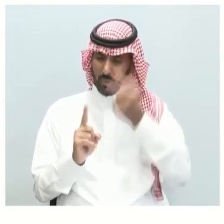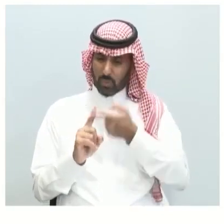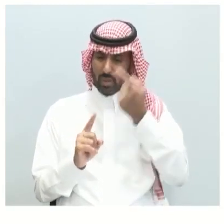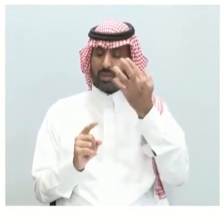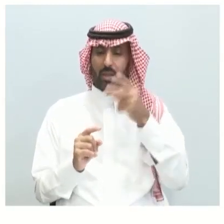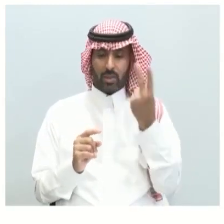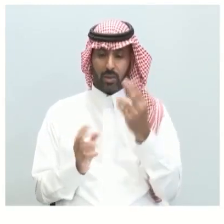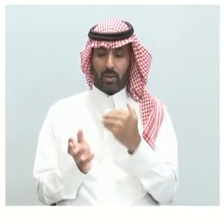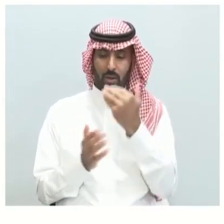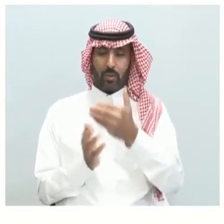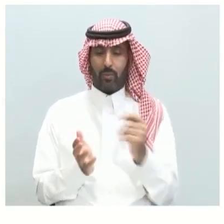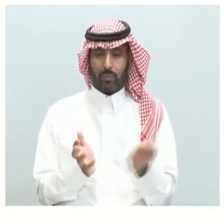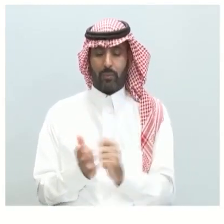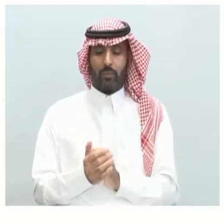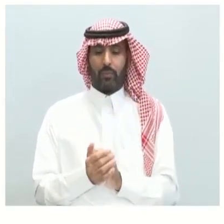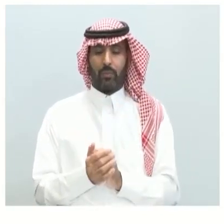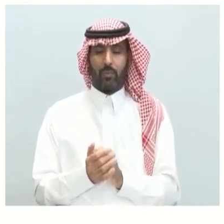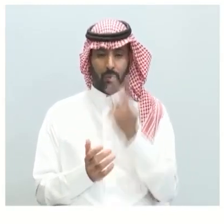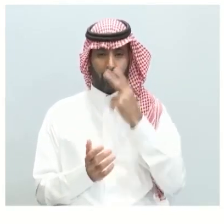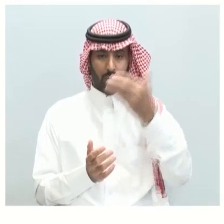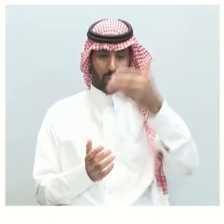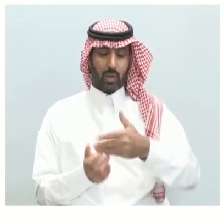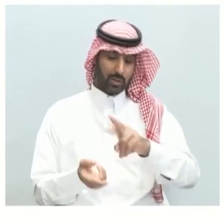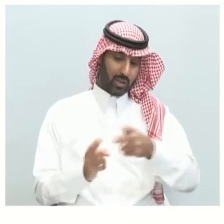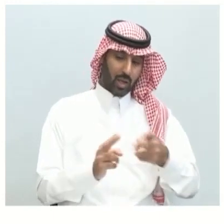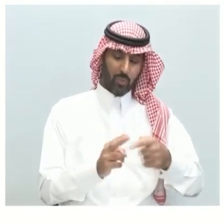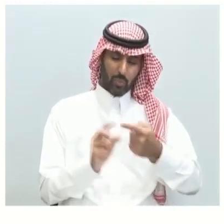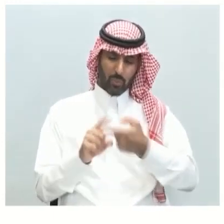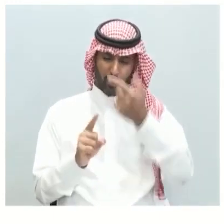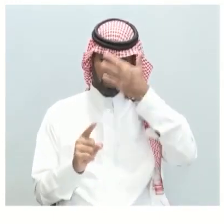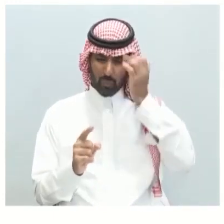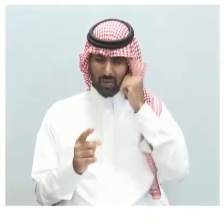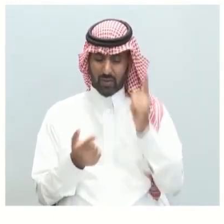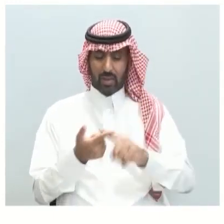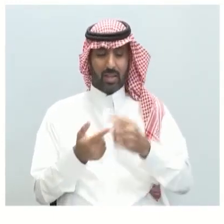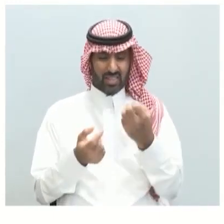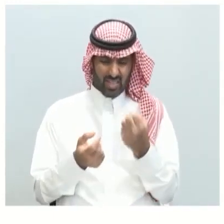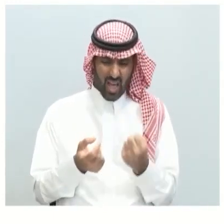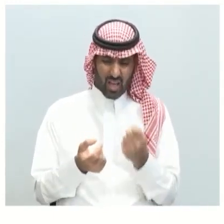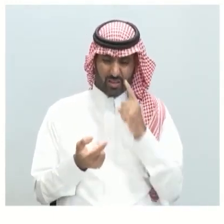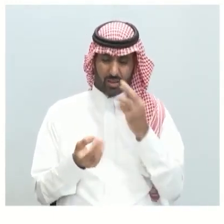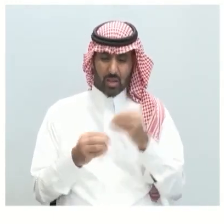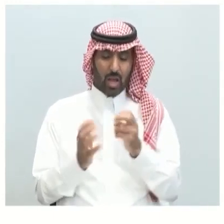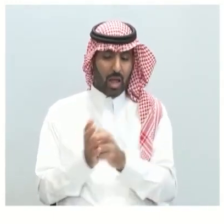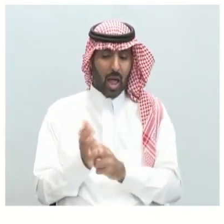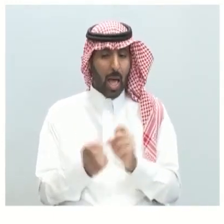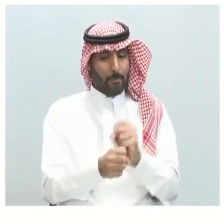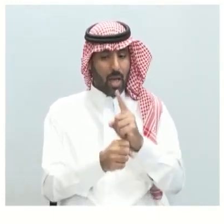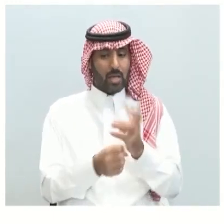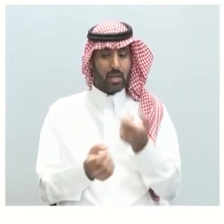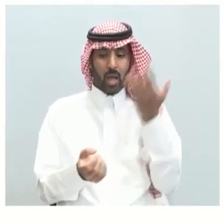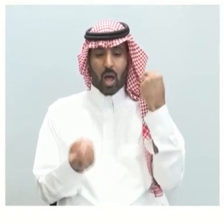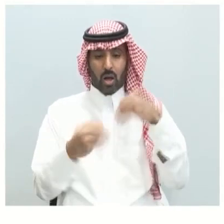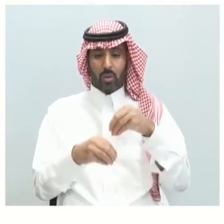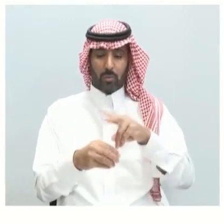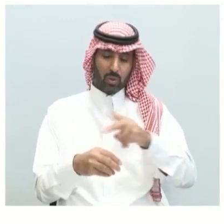الثانيه تحليل المساله هذا هو التحليل لاحظ تغير كل من درجه الحراره الضغط لذلك يجب ان نستخدم القانون العام للغازات لانه يوجد لدي